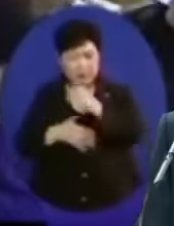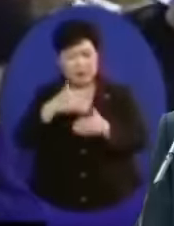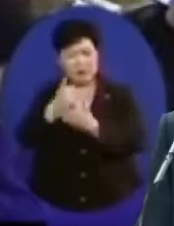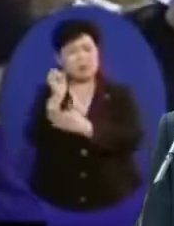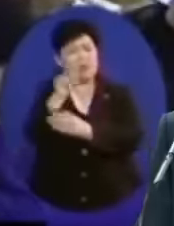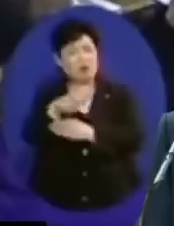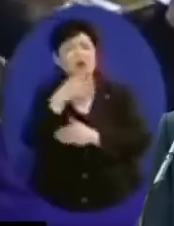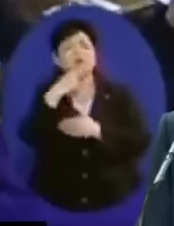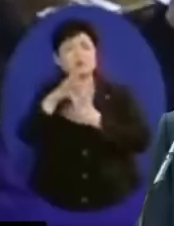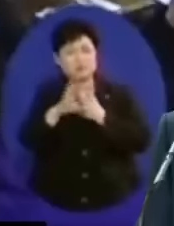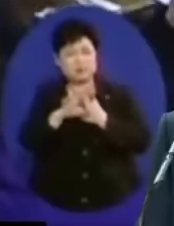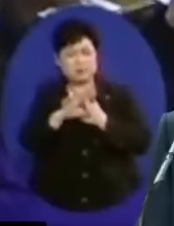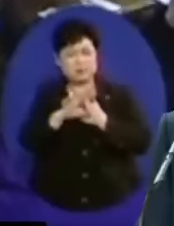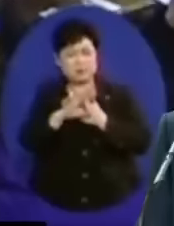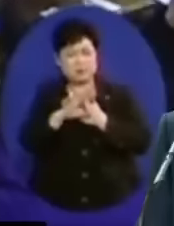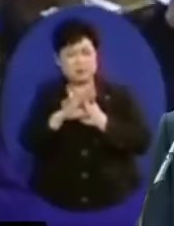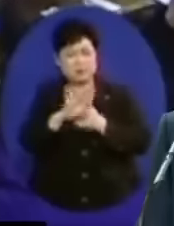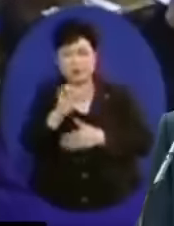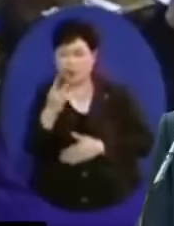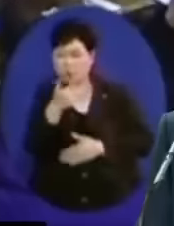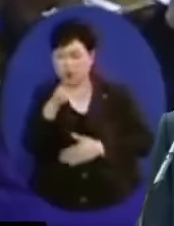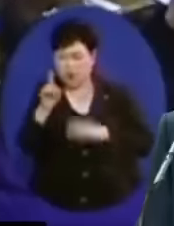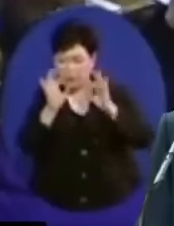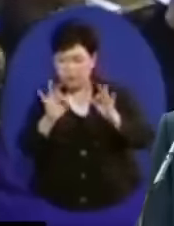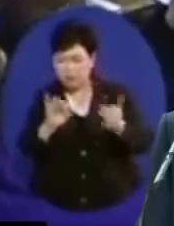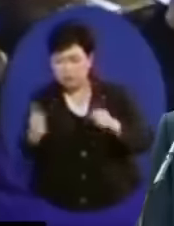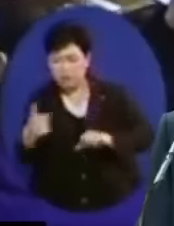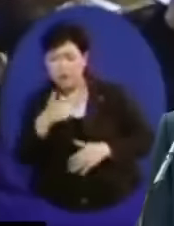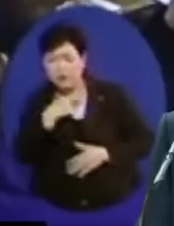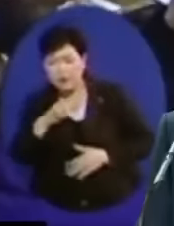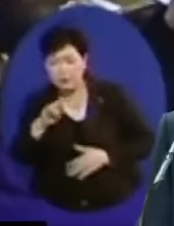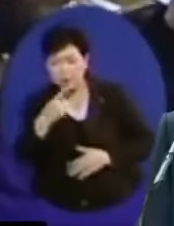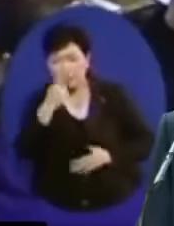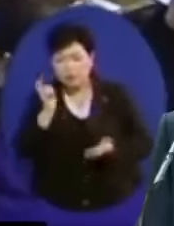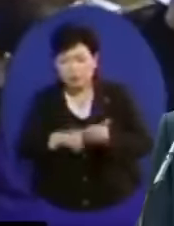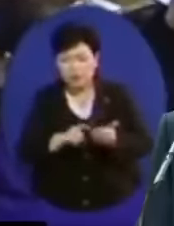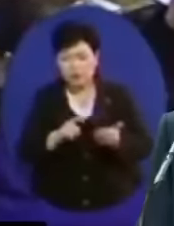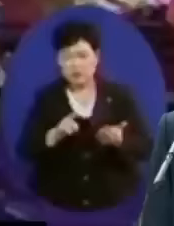아니하시면 요나 보십시오. 죽으려고 해도 그렇게 쉽게